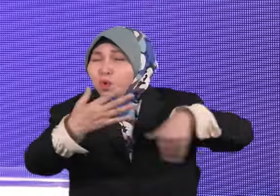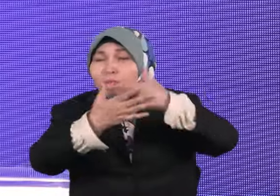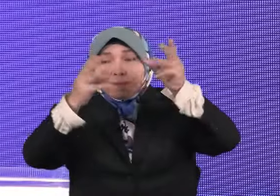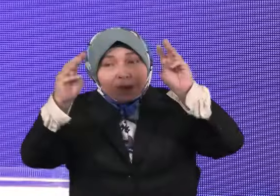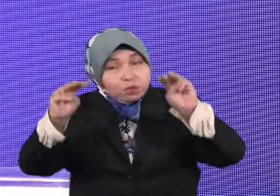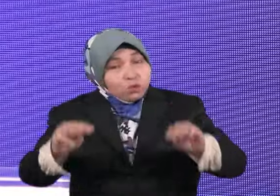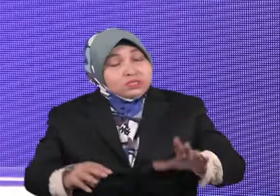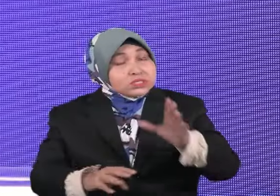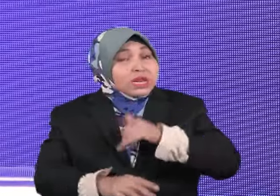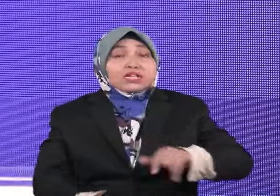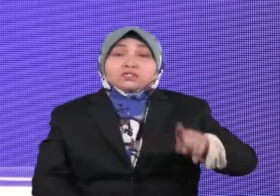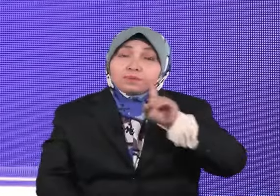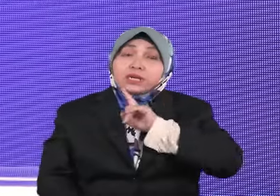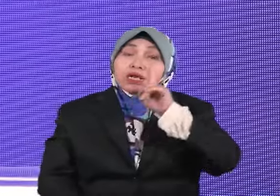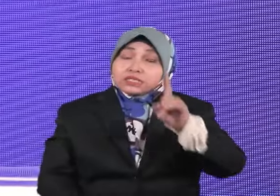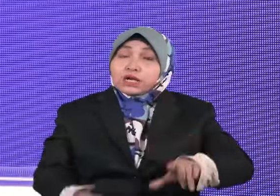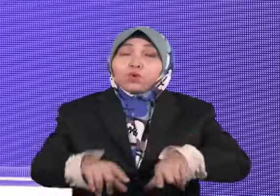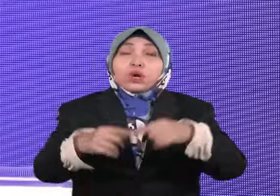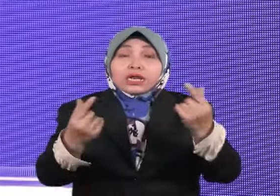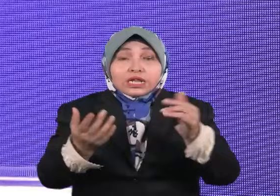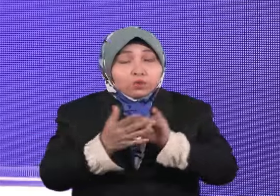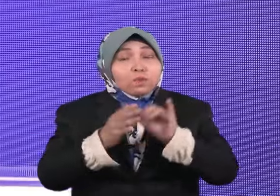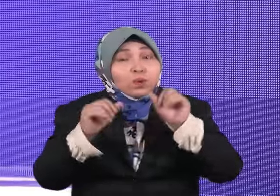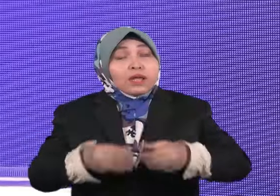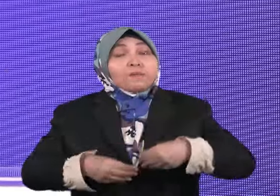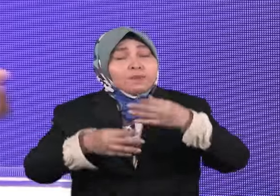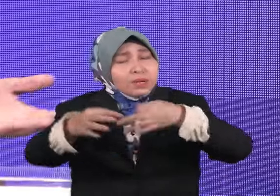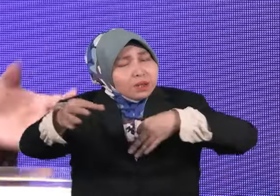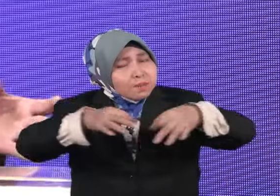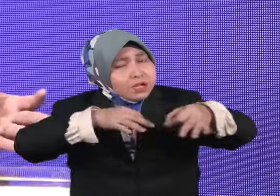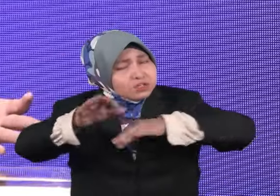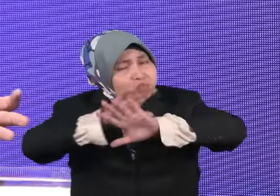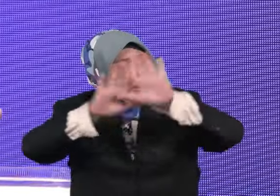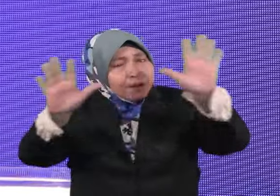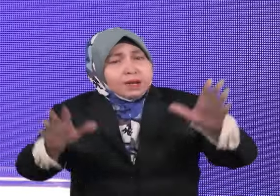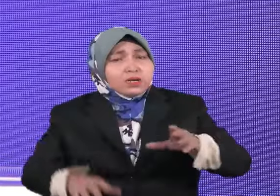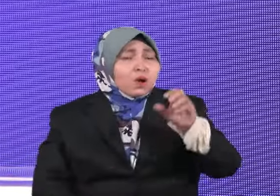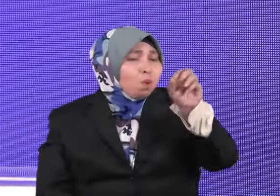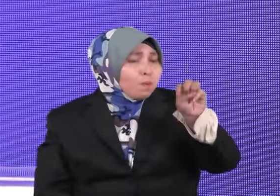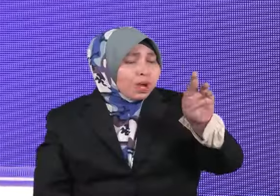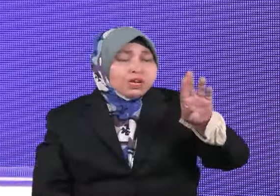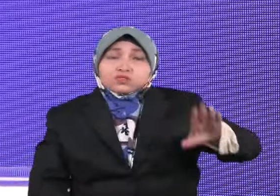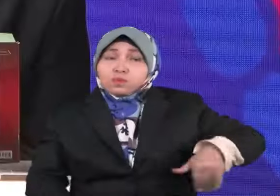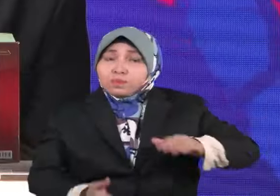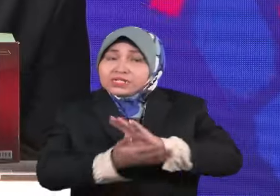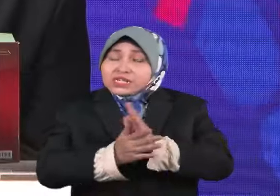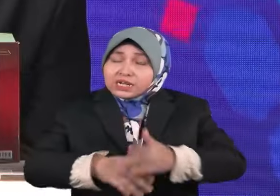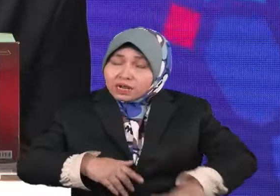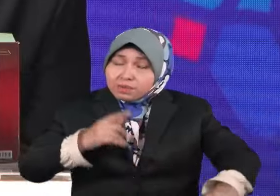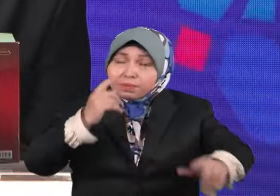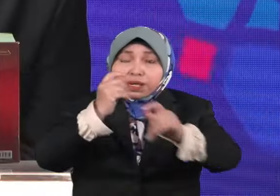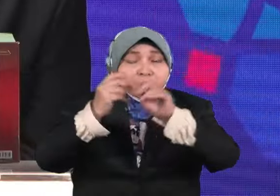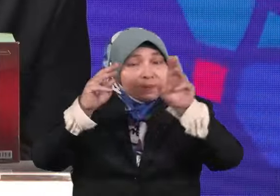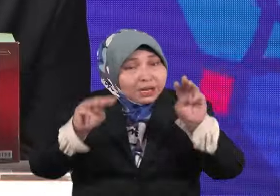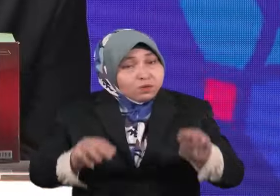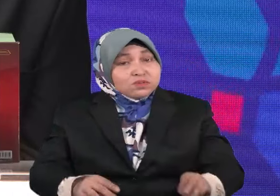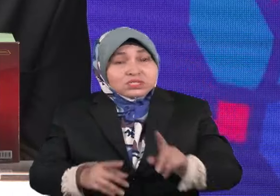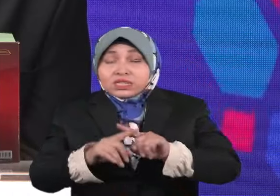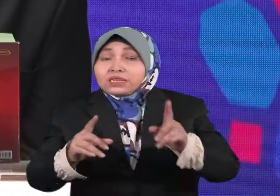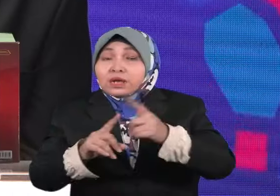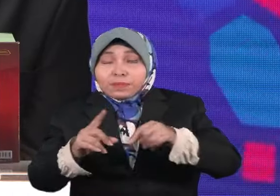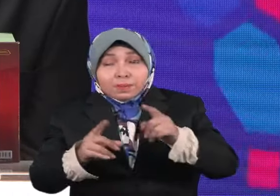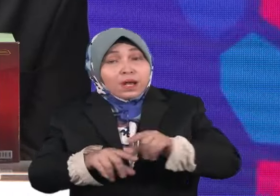Malah sebenarnya Al-Quran itu boleh memberi pencerahan kepada Umar ya, sebelum dia jadi orang bertakwa tu dia manusia. Tetapi